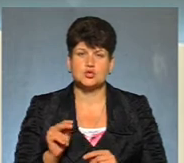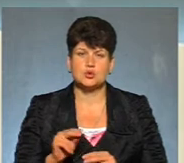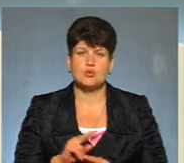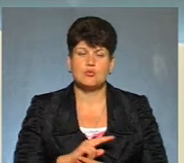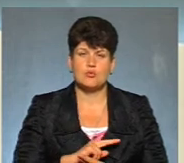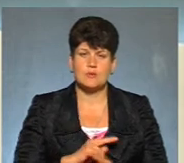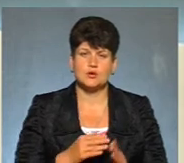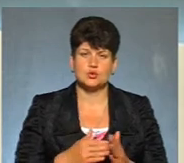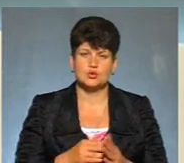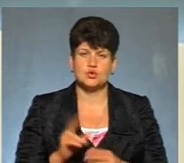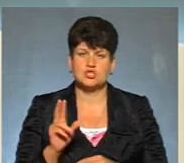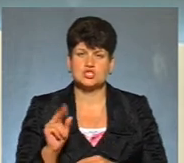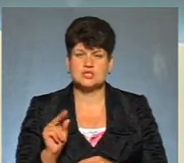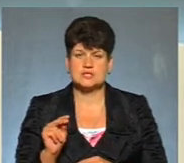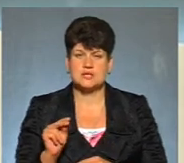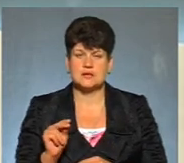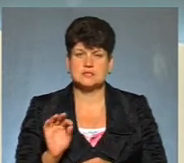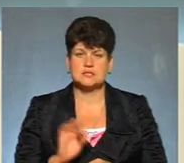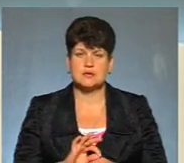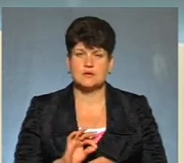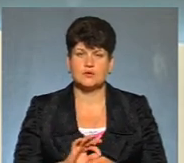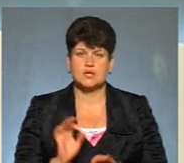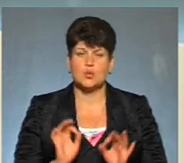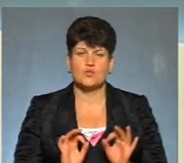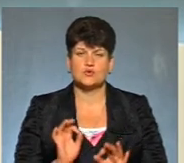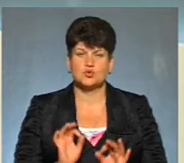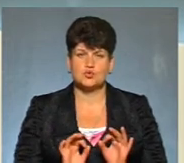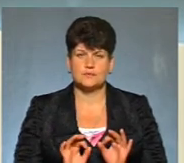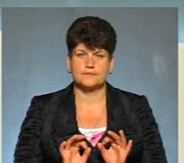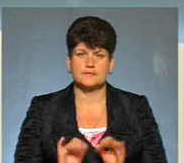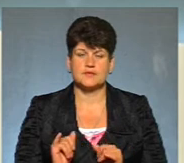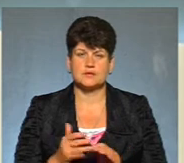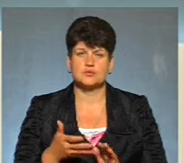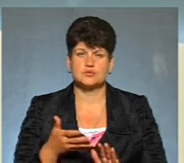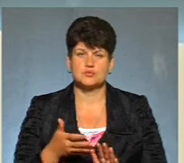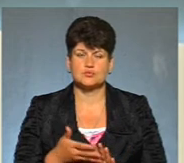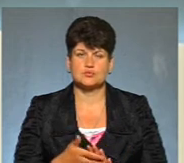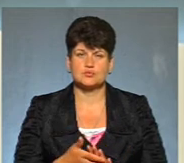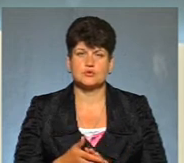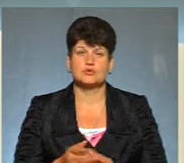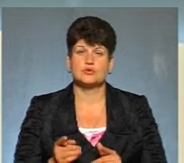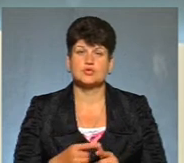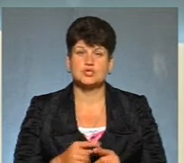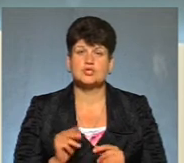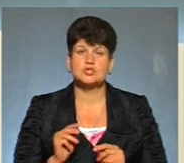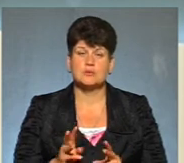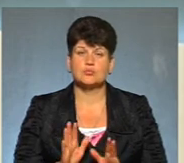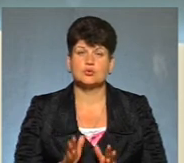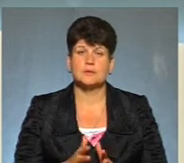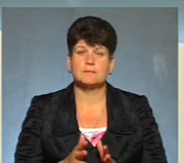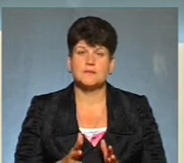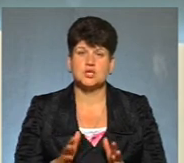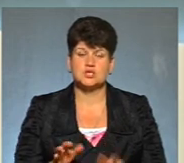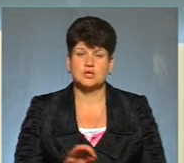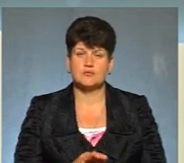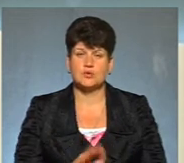до числа захворілих у відсотках. І зрозуміло, що чим буде більше хворих, на жаль, будуть